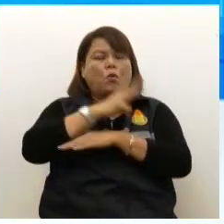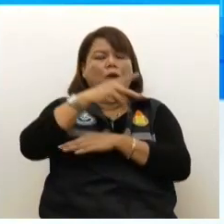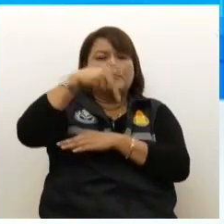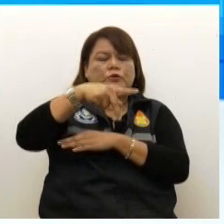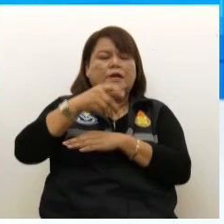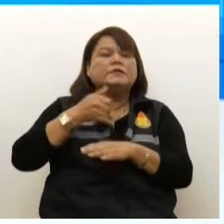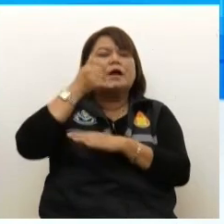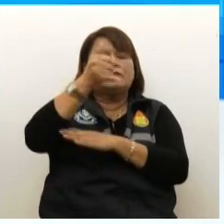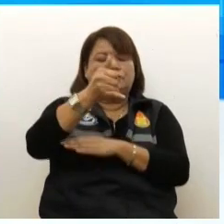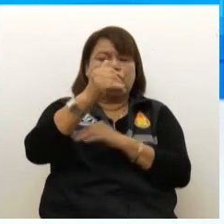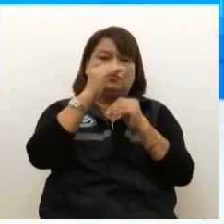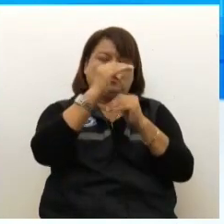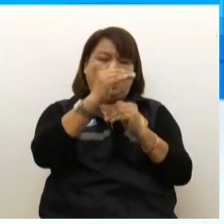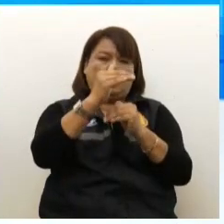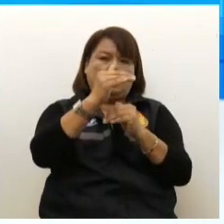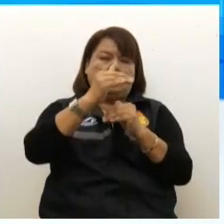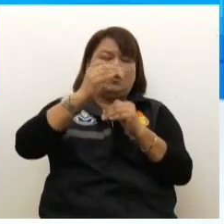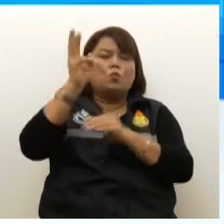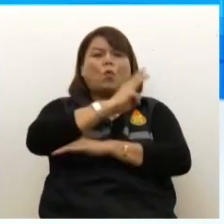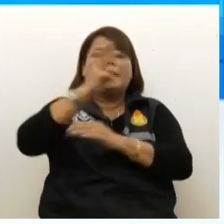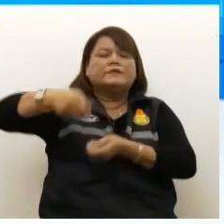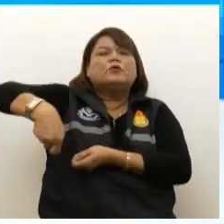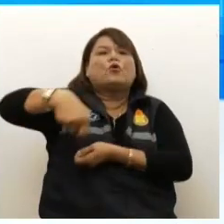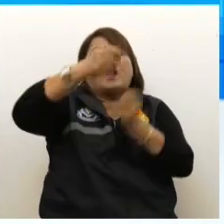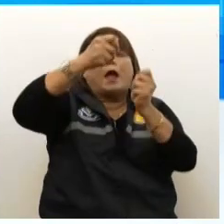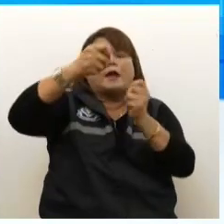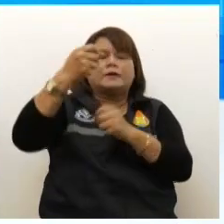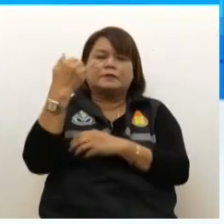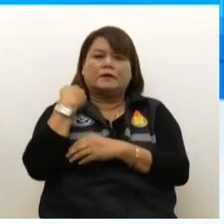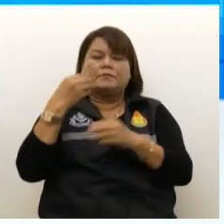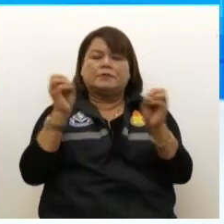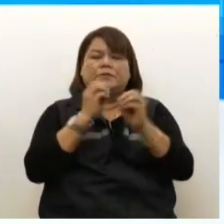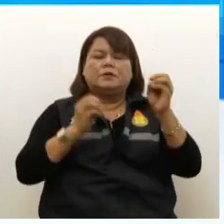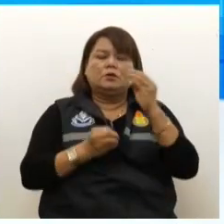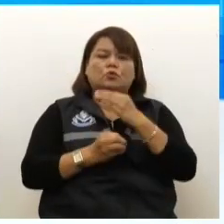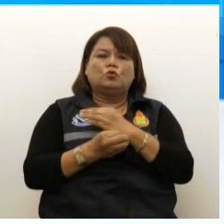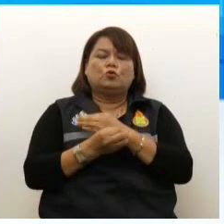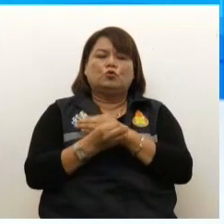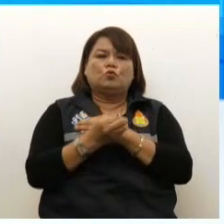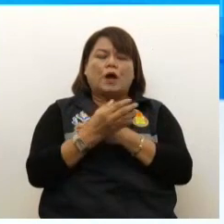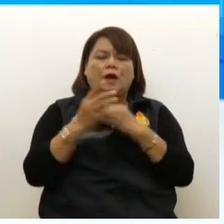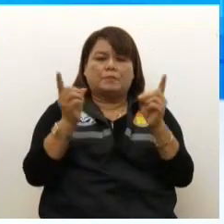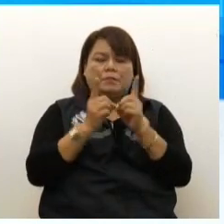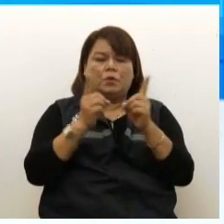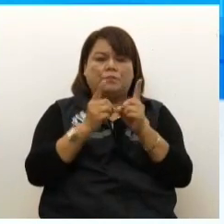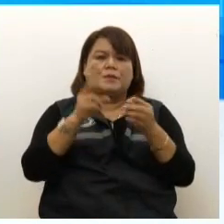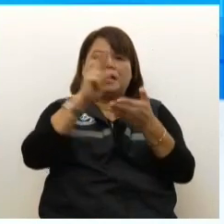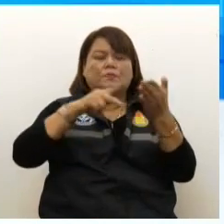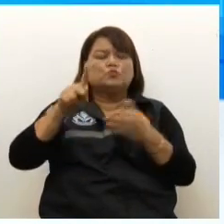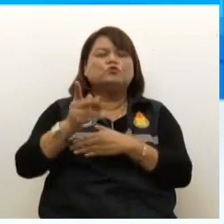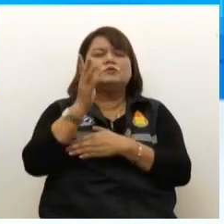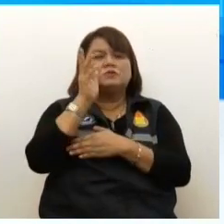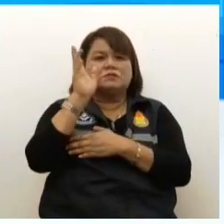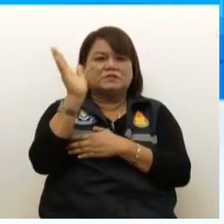าสู่ห่วงโหมดของวันสงกรานต์อาจจะไม่มีโอกาสได้มาพบปะกันในรายการพุธเช้า